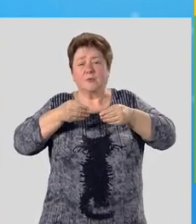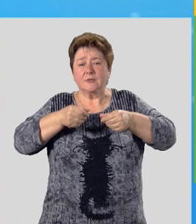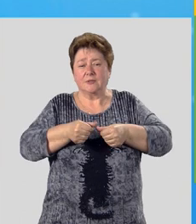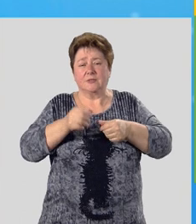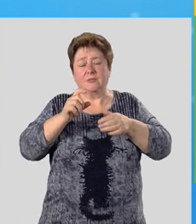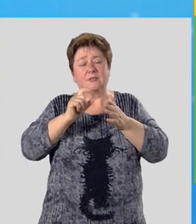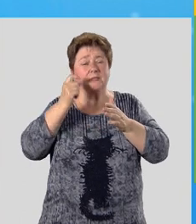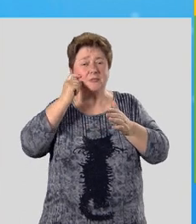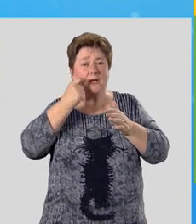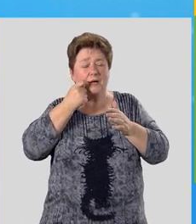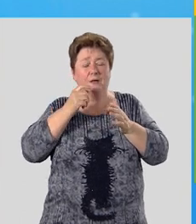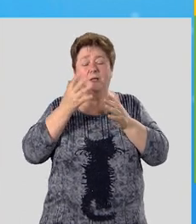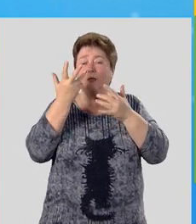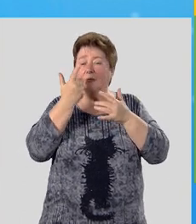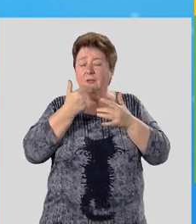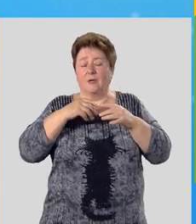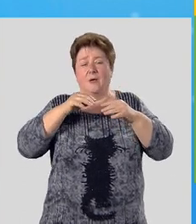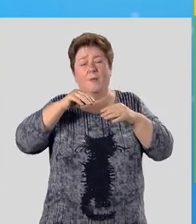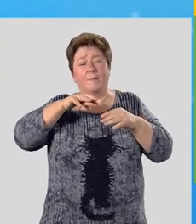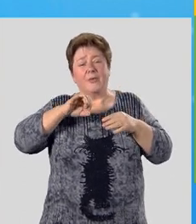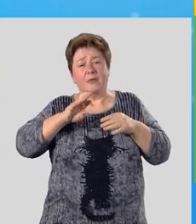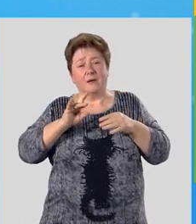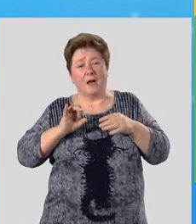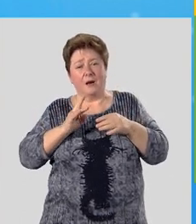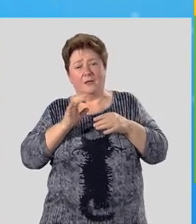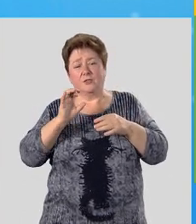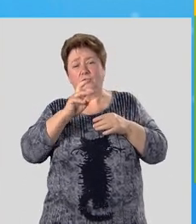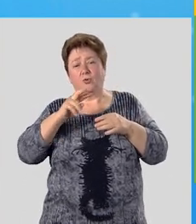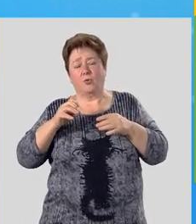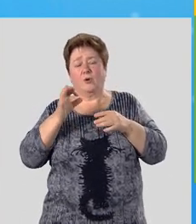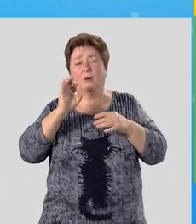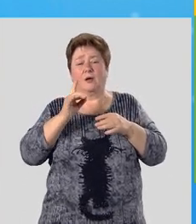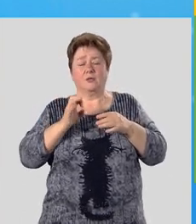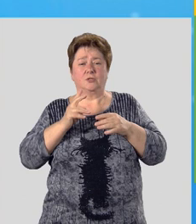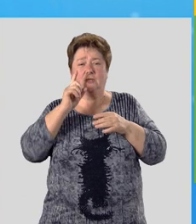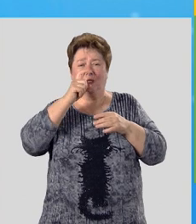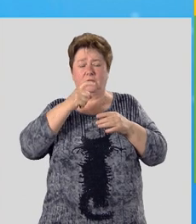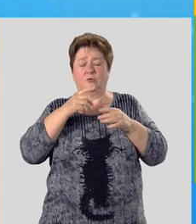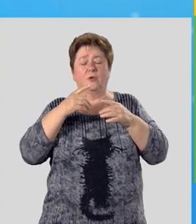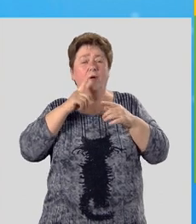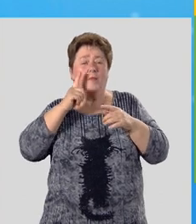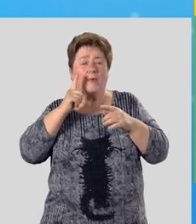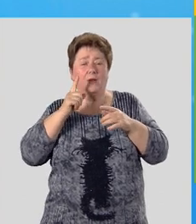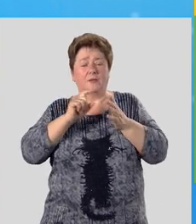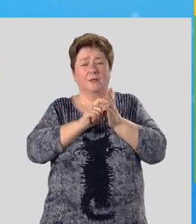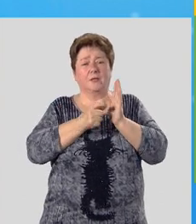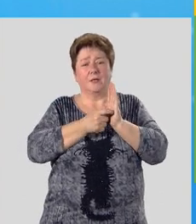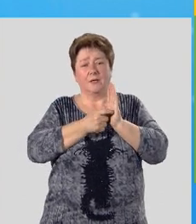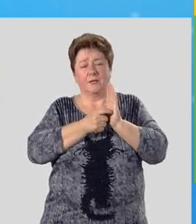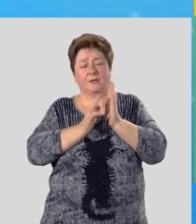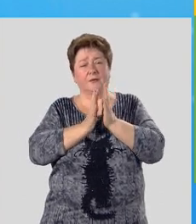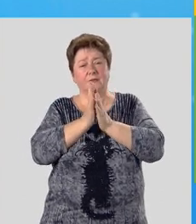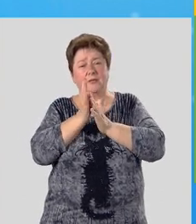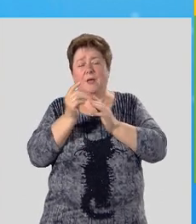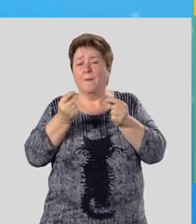растворены сахар, пигменты, минеральные соли и органические кислоты. В молодых растительных клетках